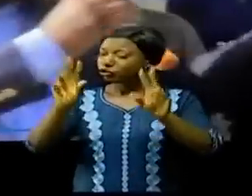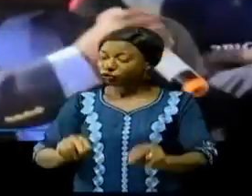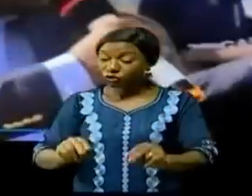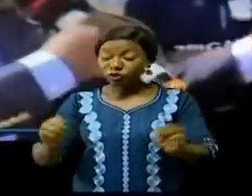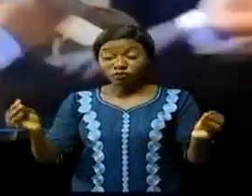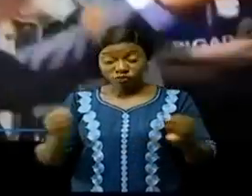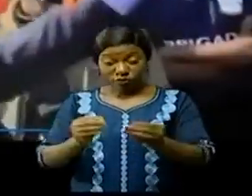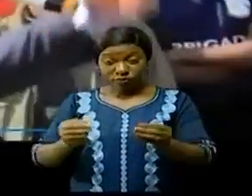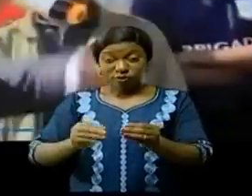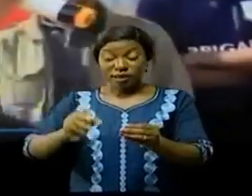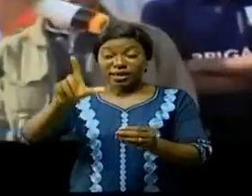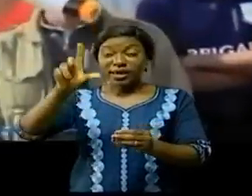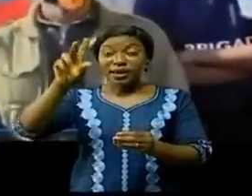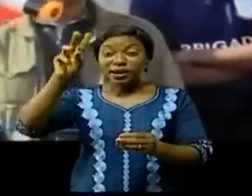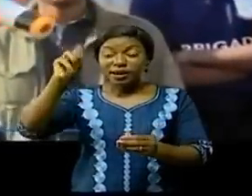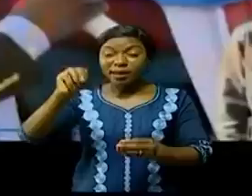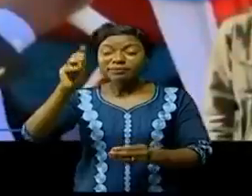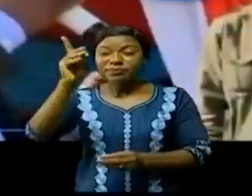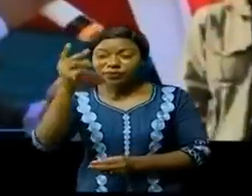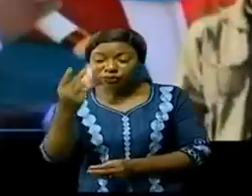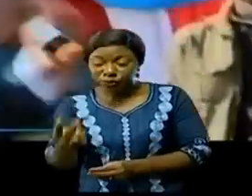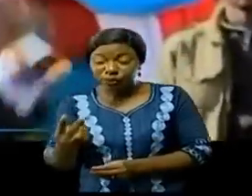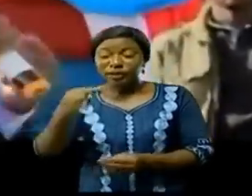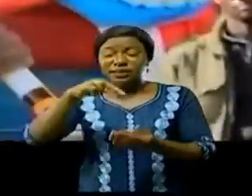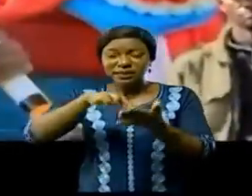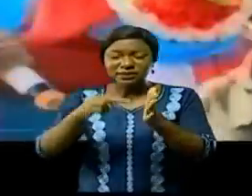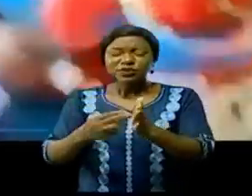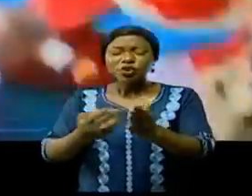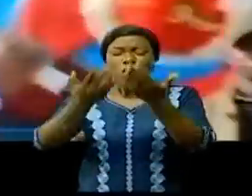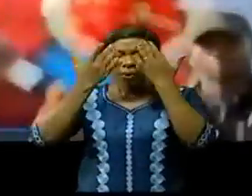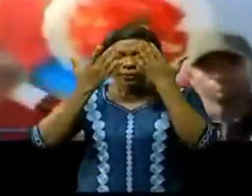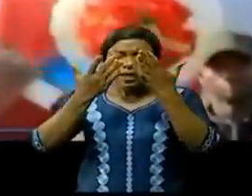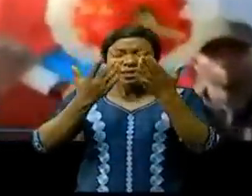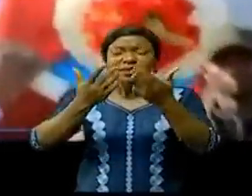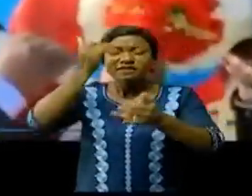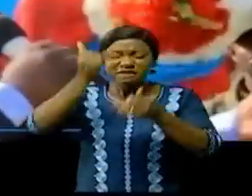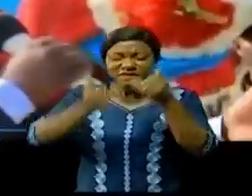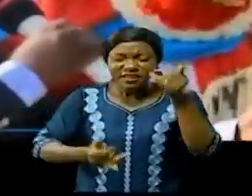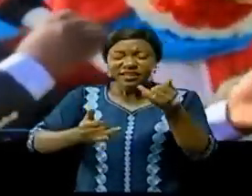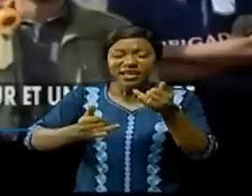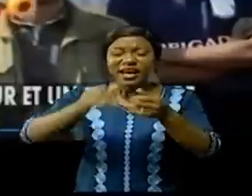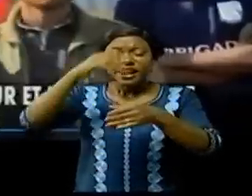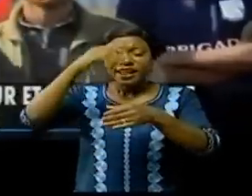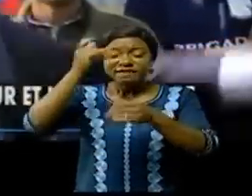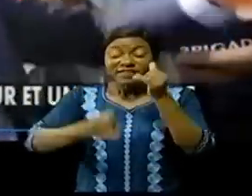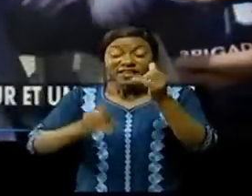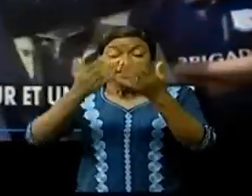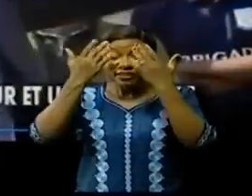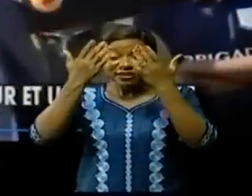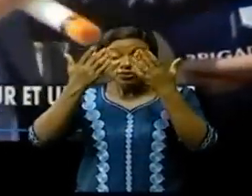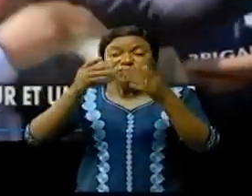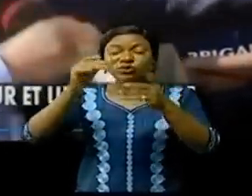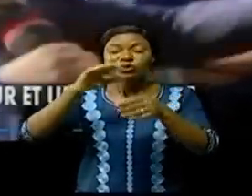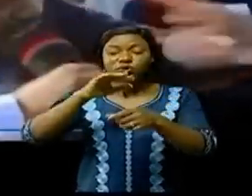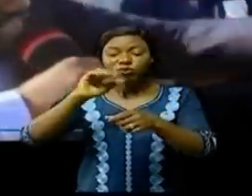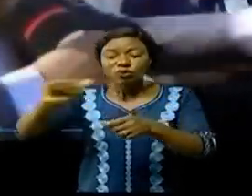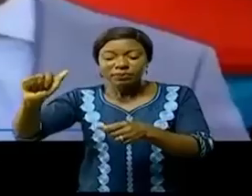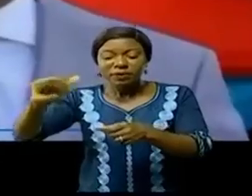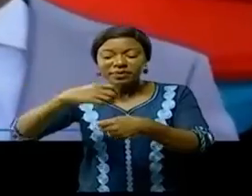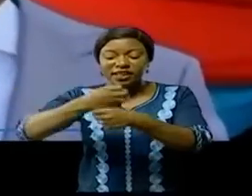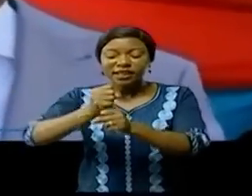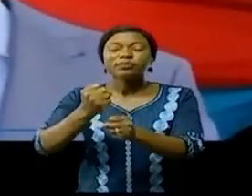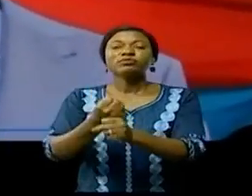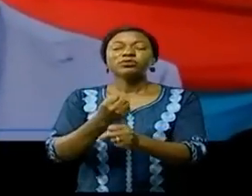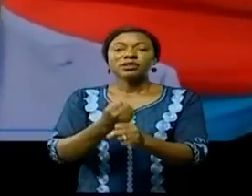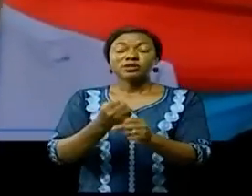par l'acquisition des compétences pour exercer des métiers précis. Occasion pour le recteur de l'UNIBOU, le professeur